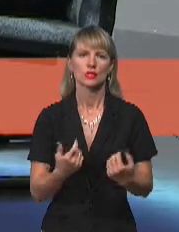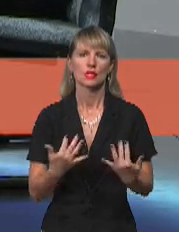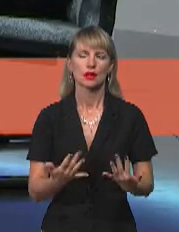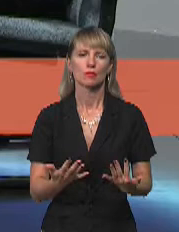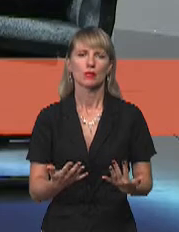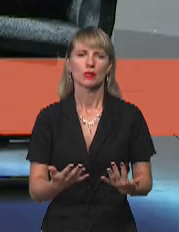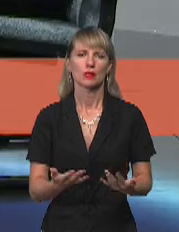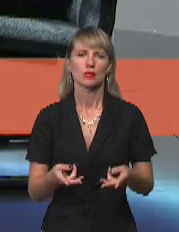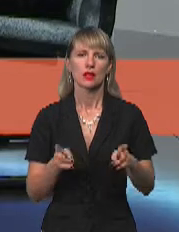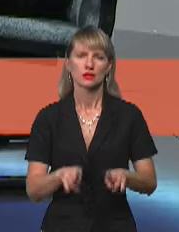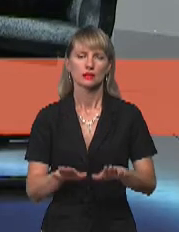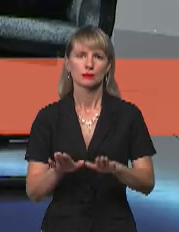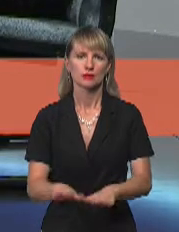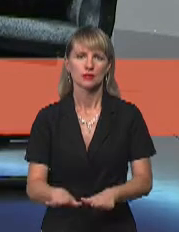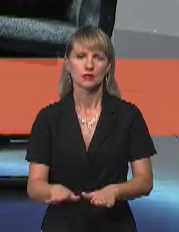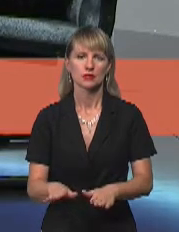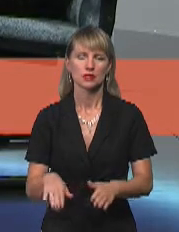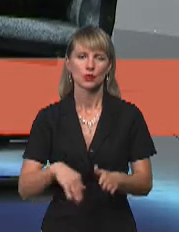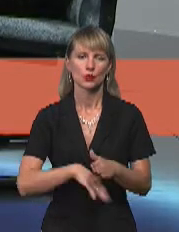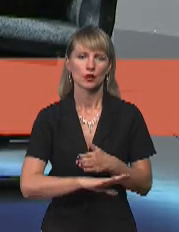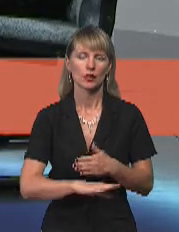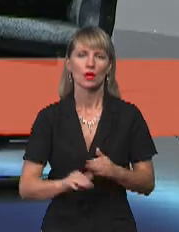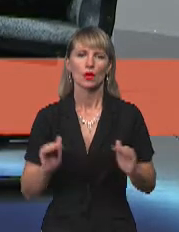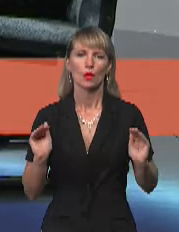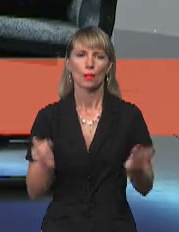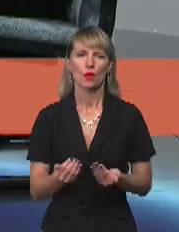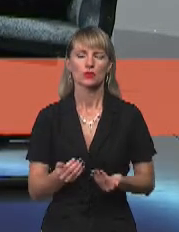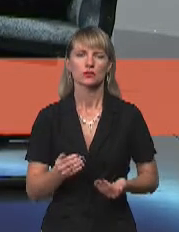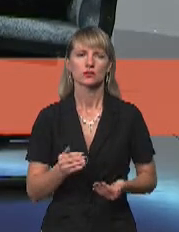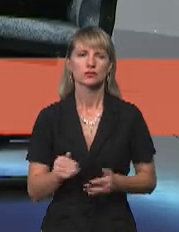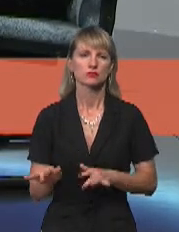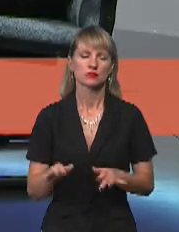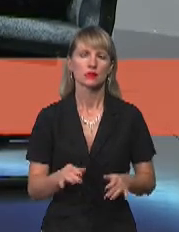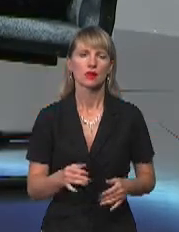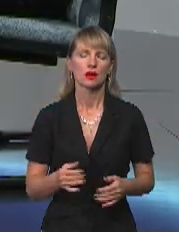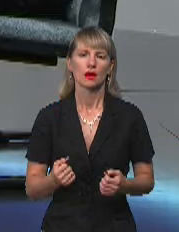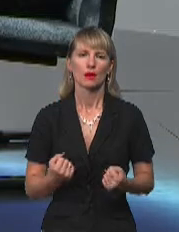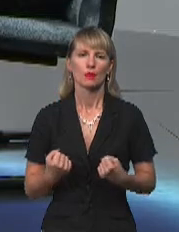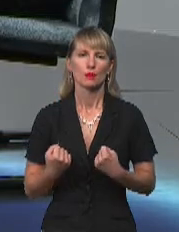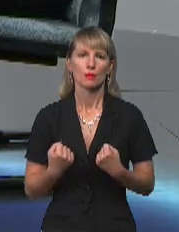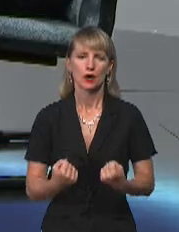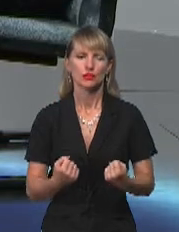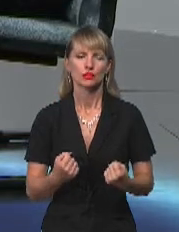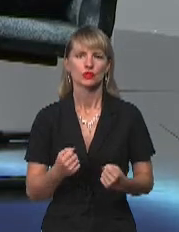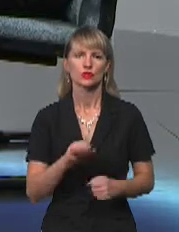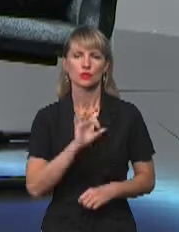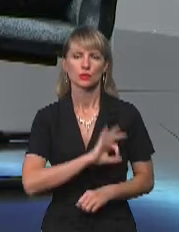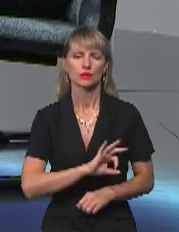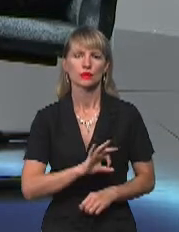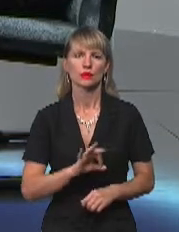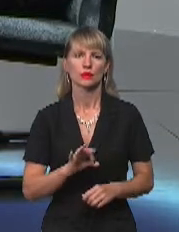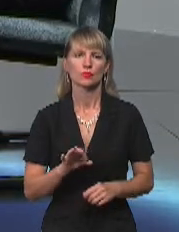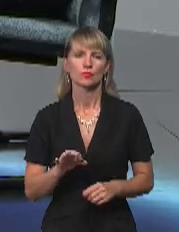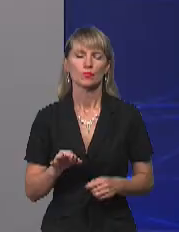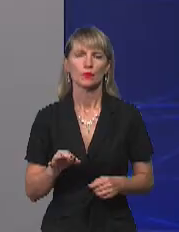залишити місце, обмеження доступу до певної території, обмеження пересування особи транспортного засобу, проникнення до житла